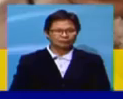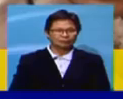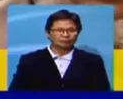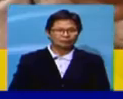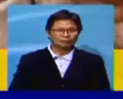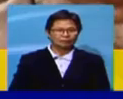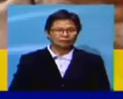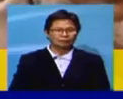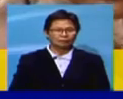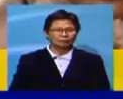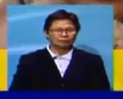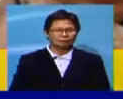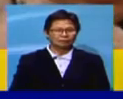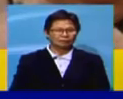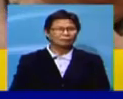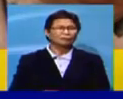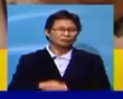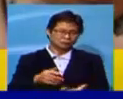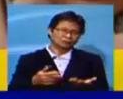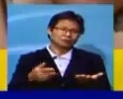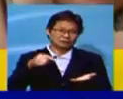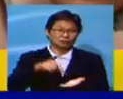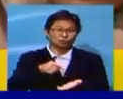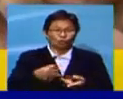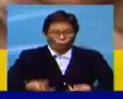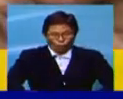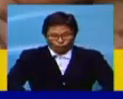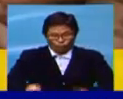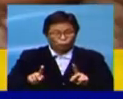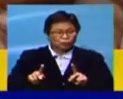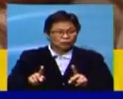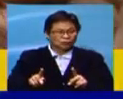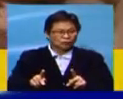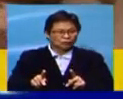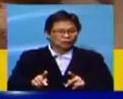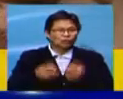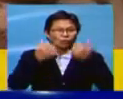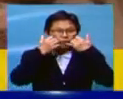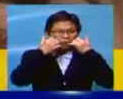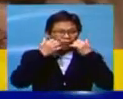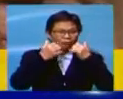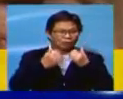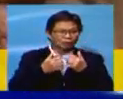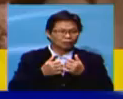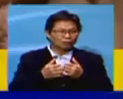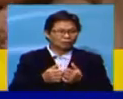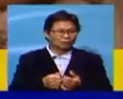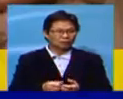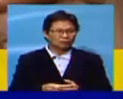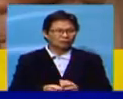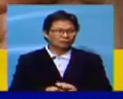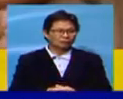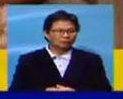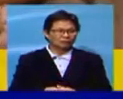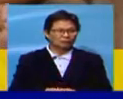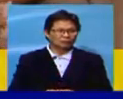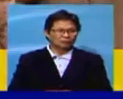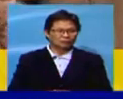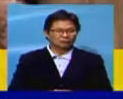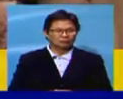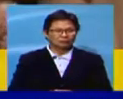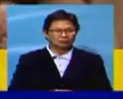and it is also an opportunity to see for herself what generosity of Malaysia has Made possible